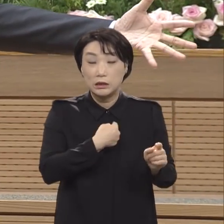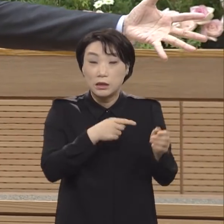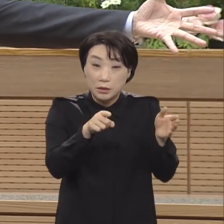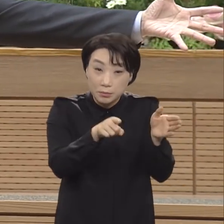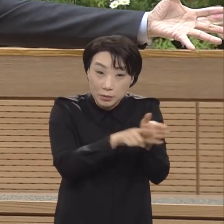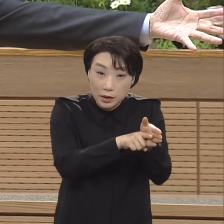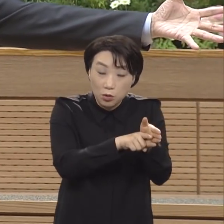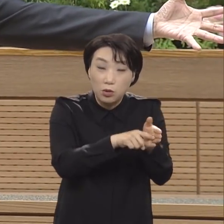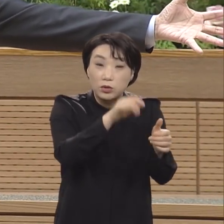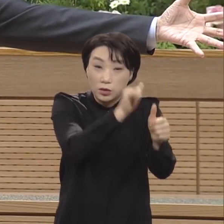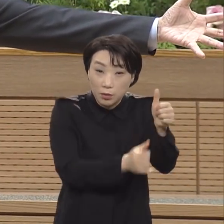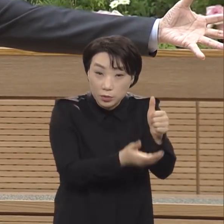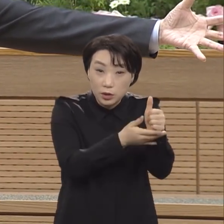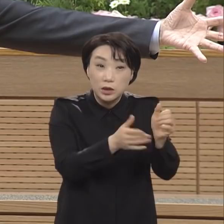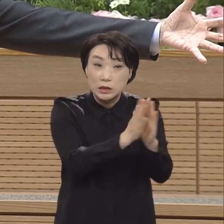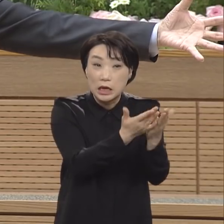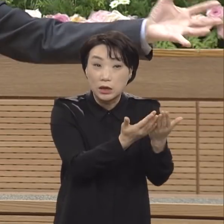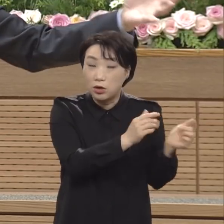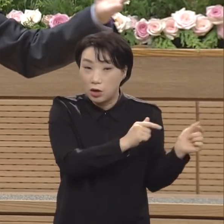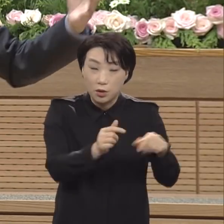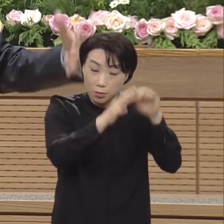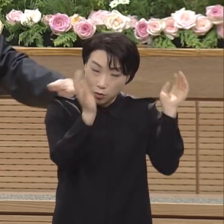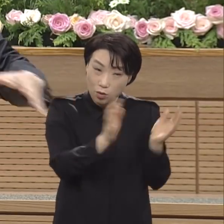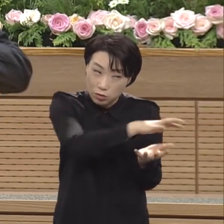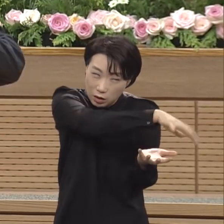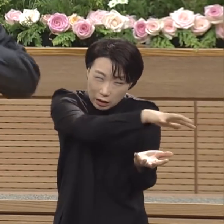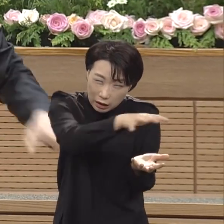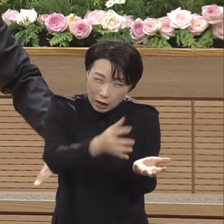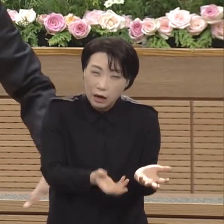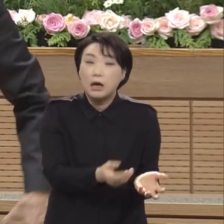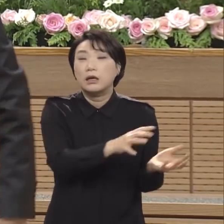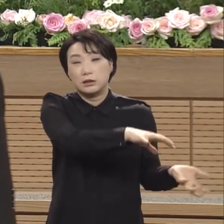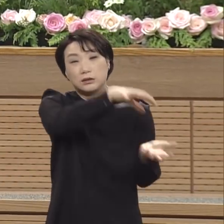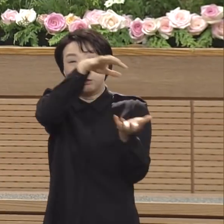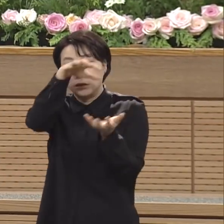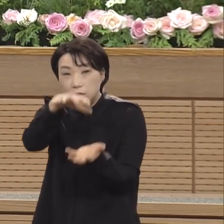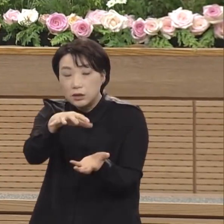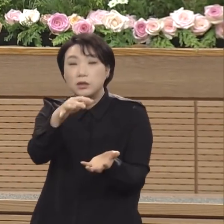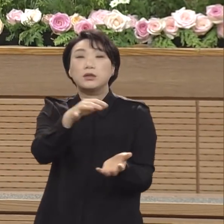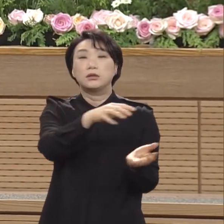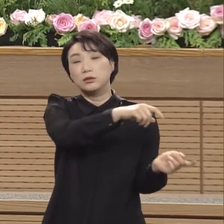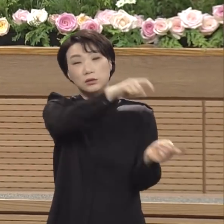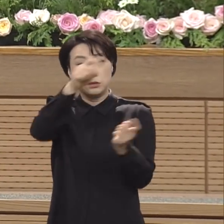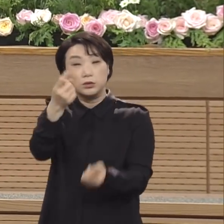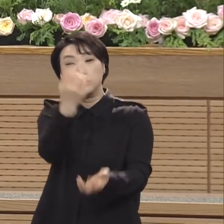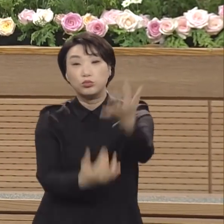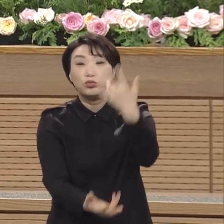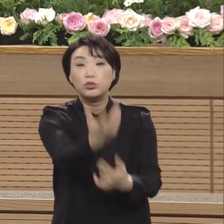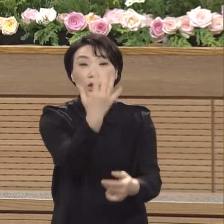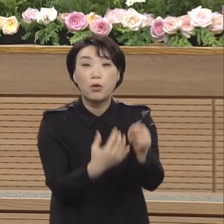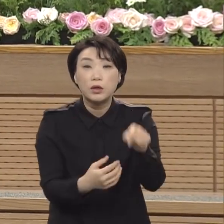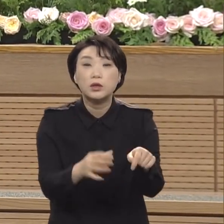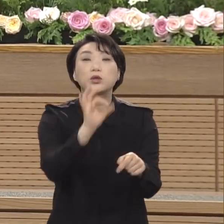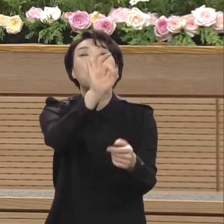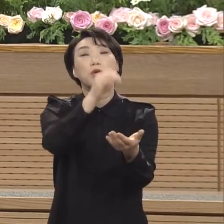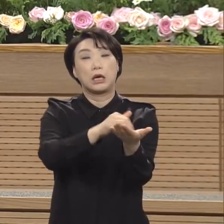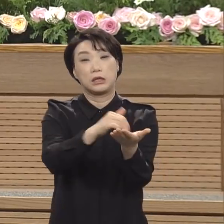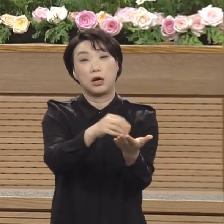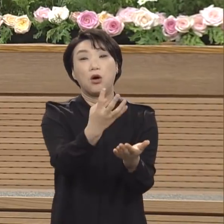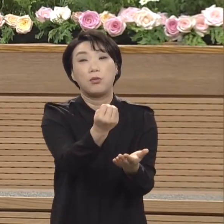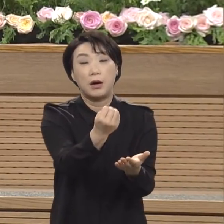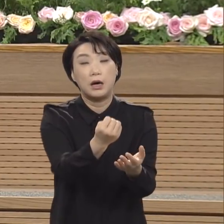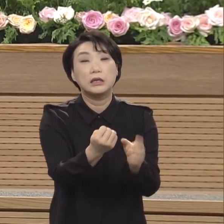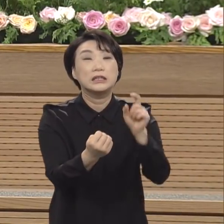자기들이 믿고 섬기던 경전을 갖다가 불태웠는데 은이 5만이나 된다